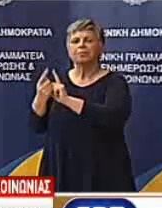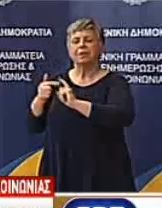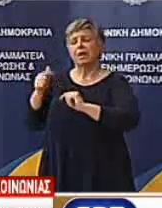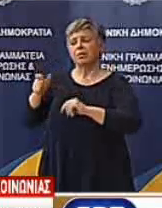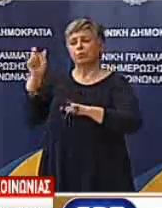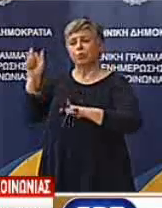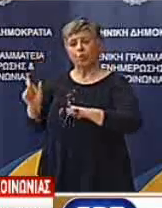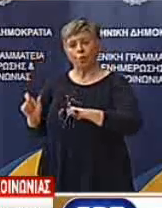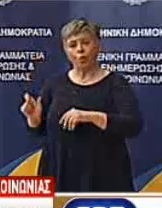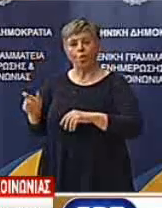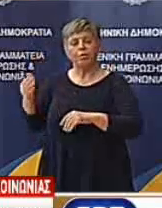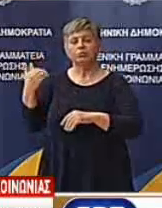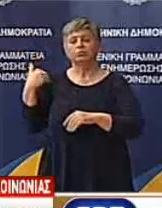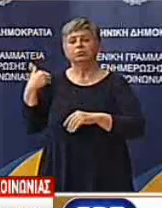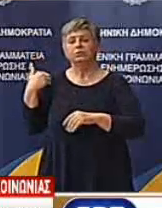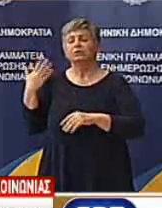την πρόθεσή του